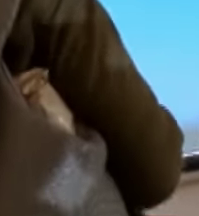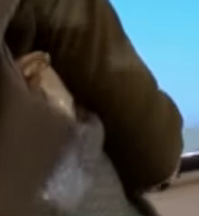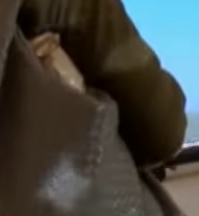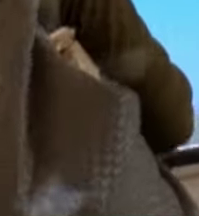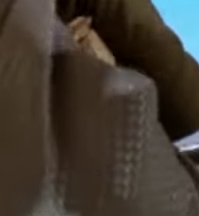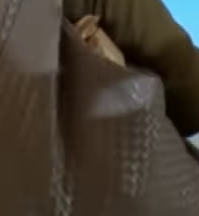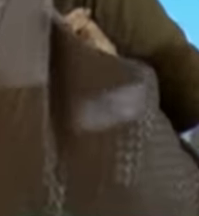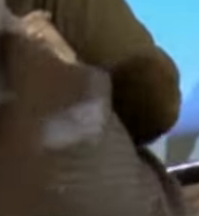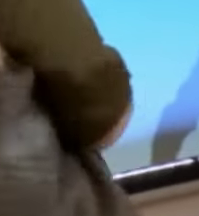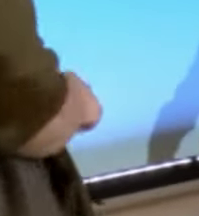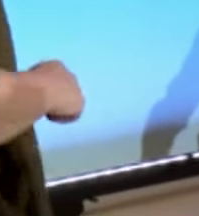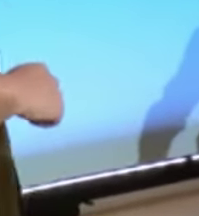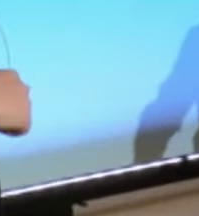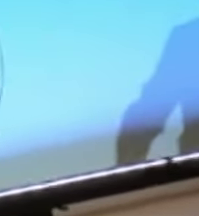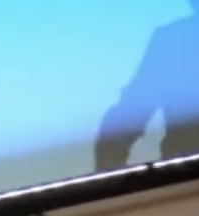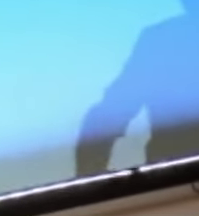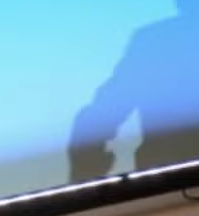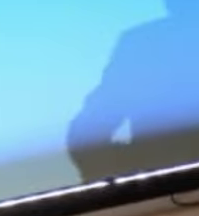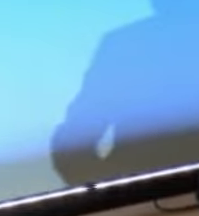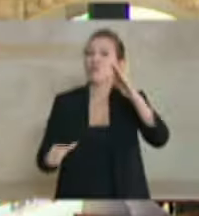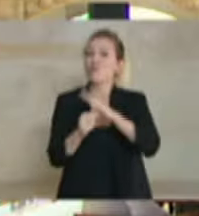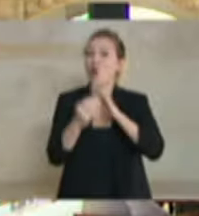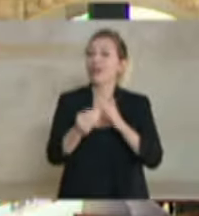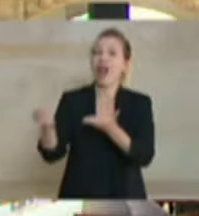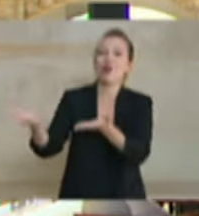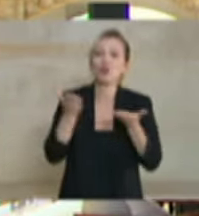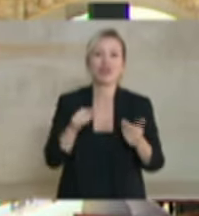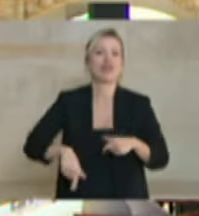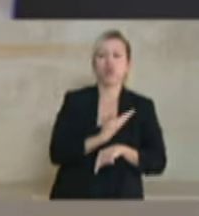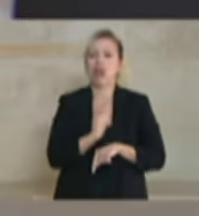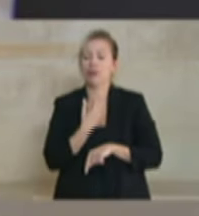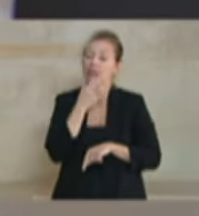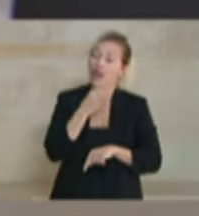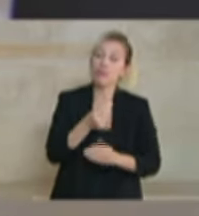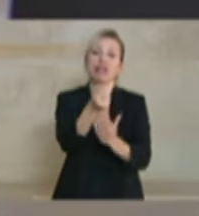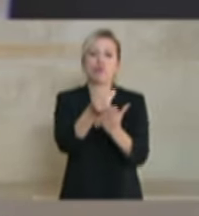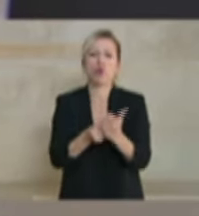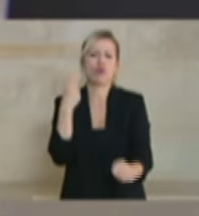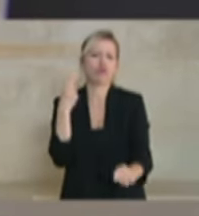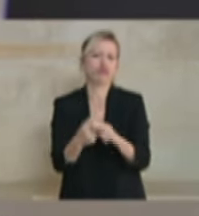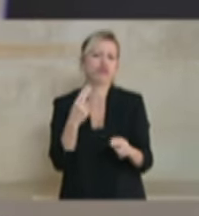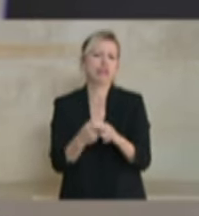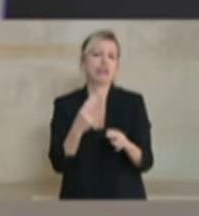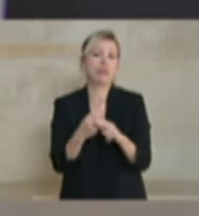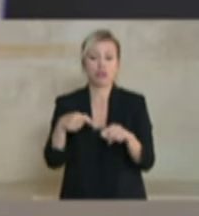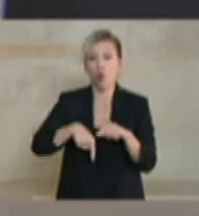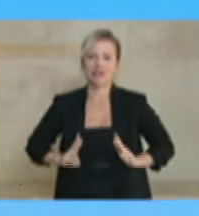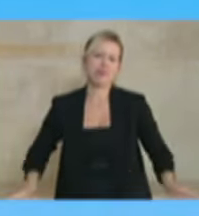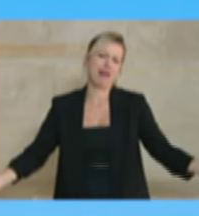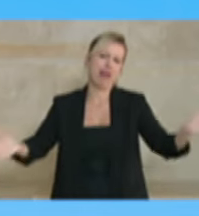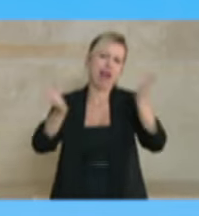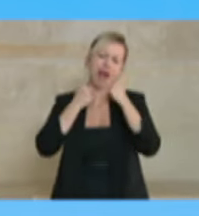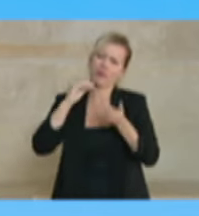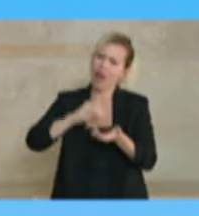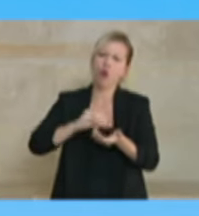που πραγματοποιήθηκε για πρώτη φορά εκτός Αθηνών, η Κρήτη TV άνοιξε τον κύκλο των ερωτήσεων σε μια συμβολική κίνηση που αποτυπώνει τη βαρύτητα